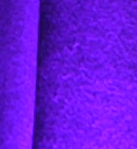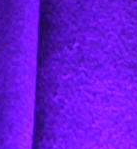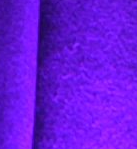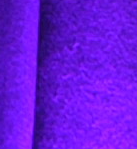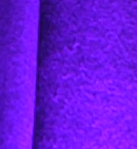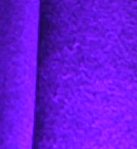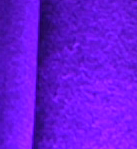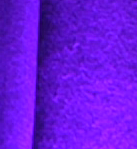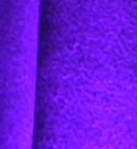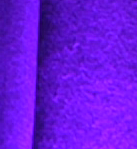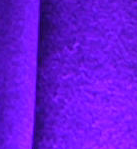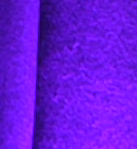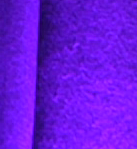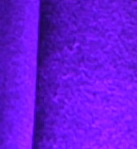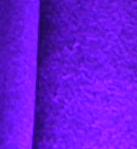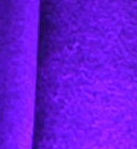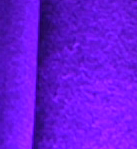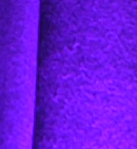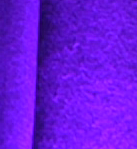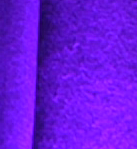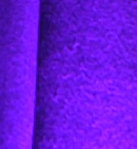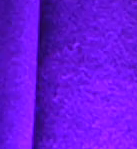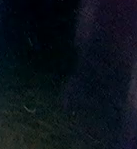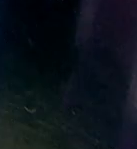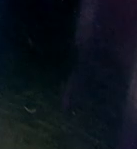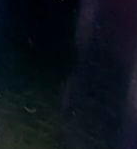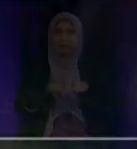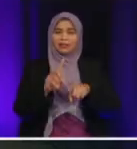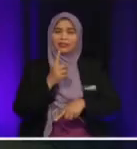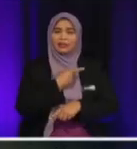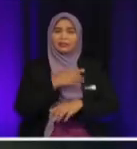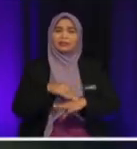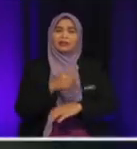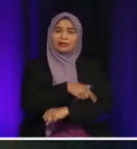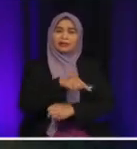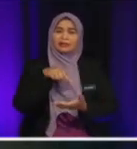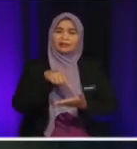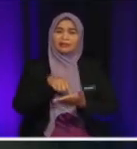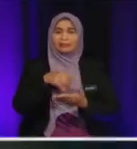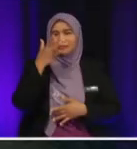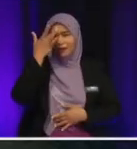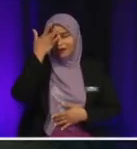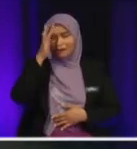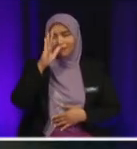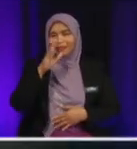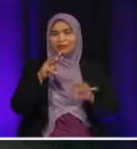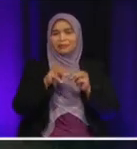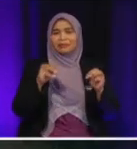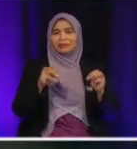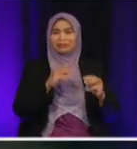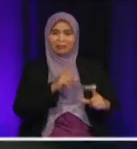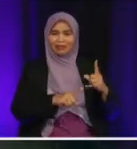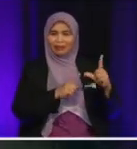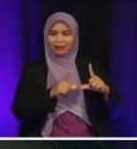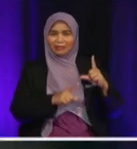Cikgu? Okey, terima kasih cikgu kerana bersama dengan kita pada hari ini. Pandai murid-murid kita berlakon tadi kan? Orang